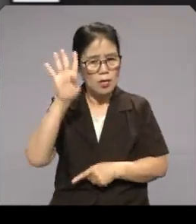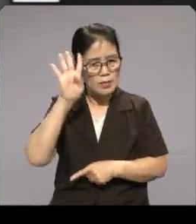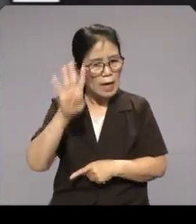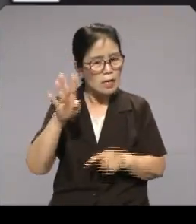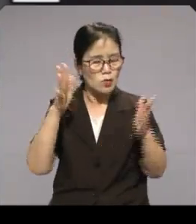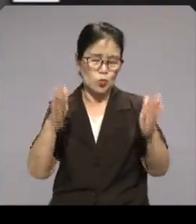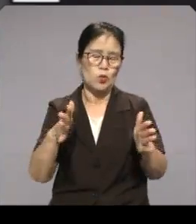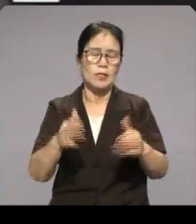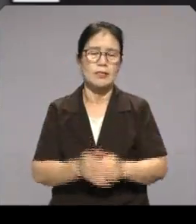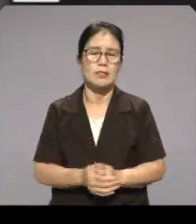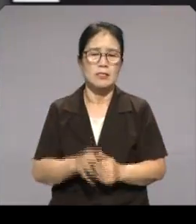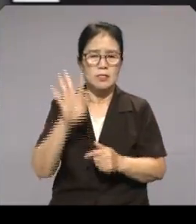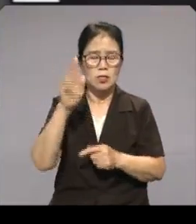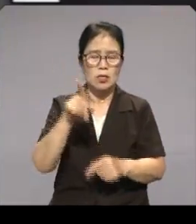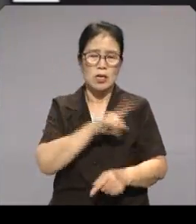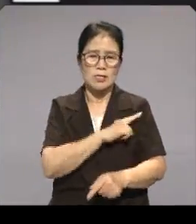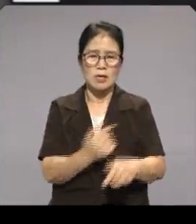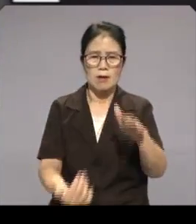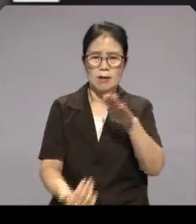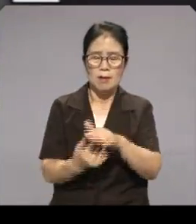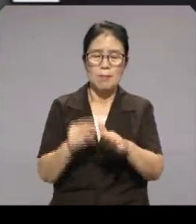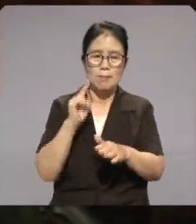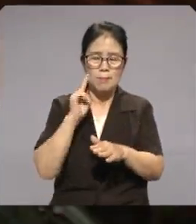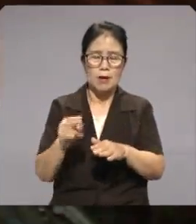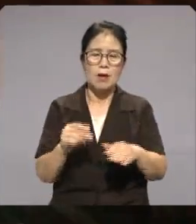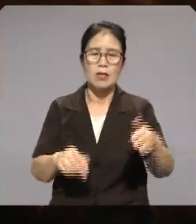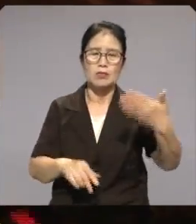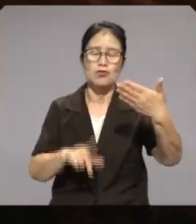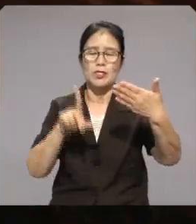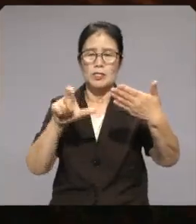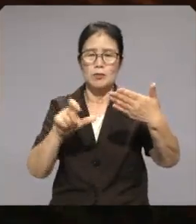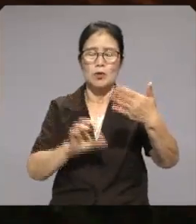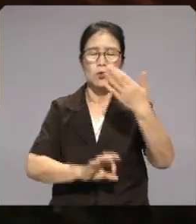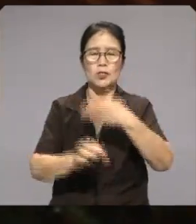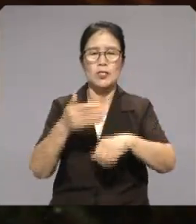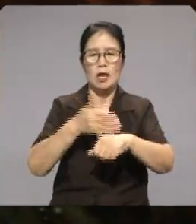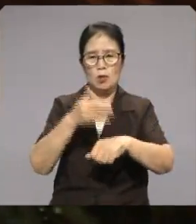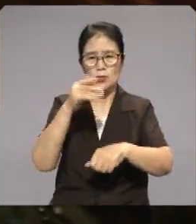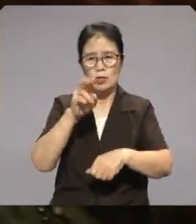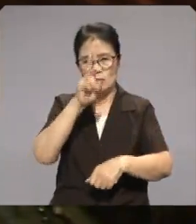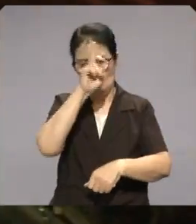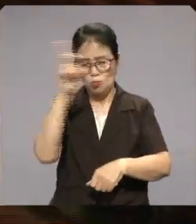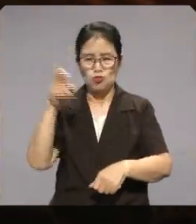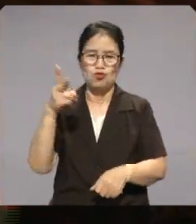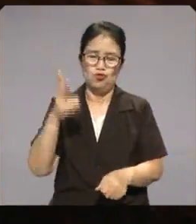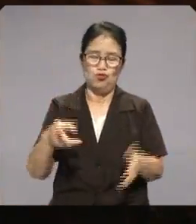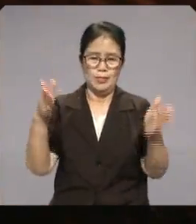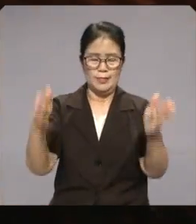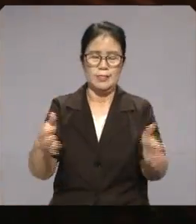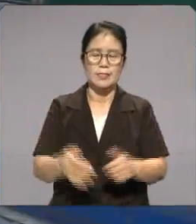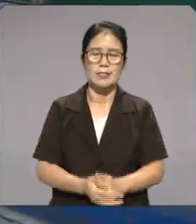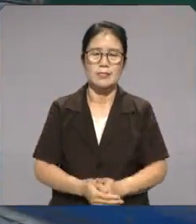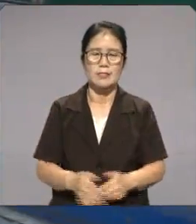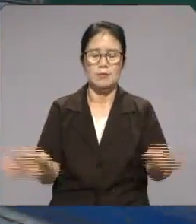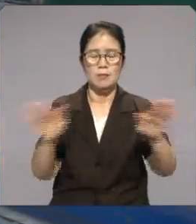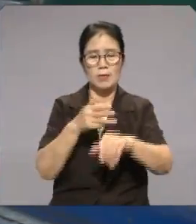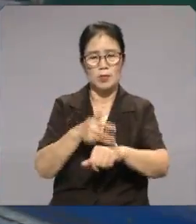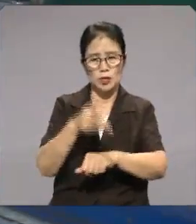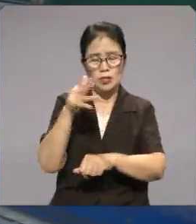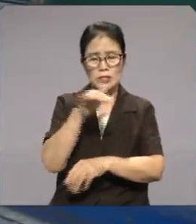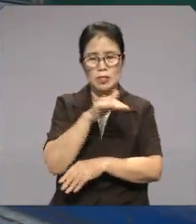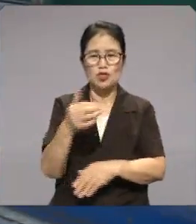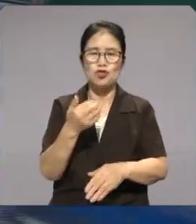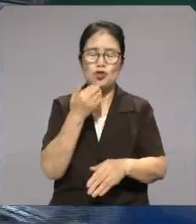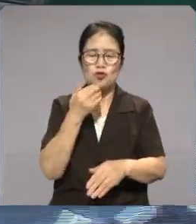긴데요. 귀성길의 가장 심한 정체는 15일 오전 9시에서 오후 2시 사이 나타나겠습니다. 오후 8시를